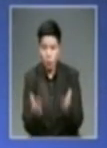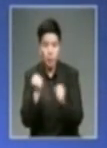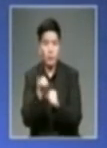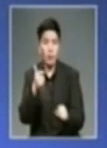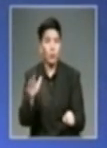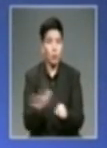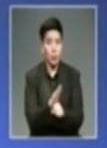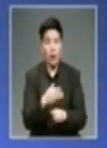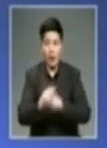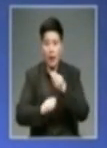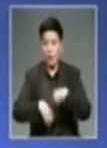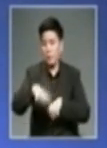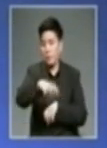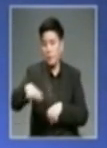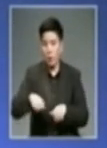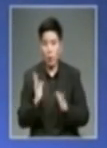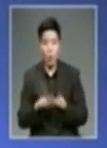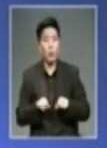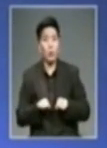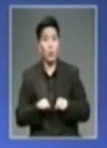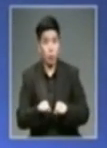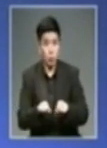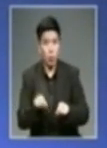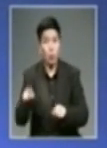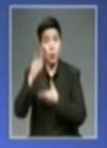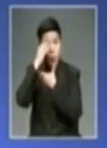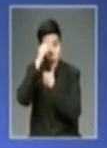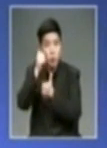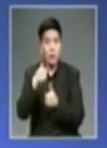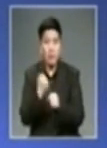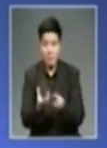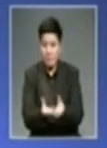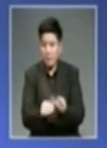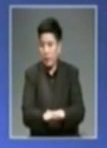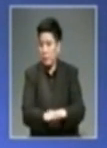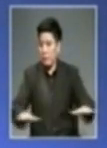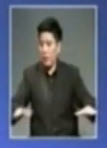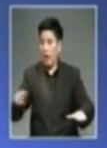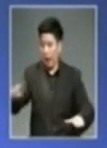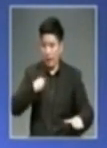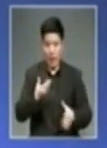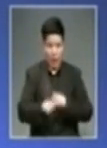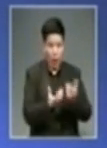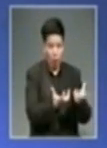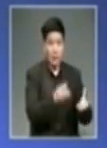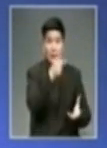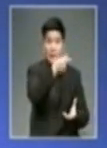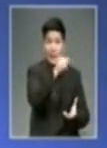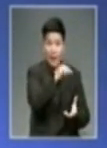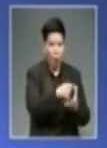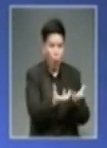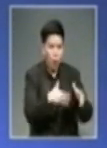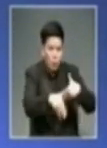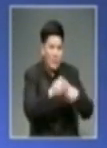ได้รวมมือกับห้างสรรพสินค้าซูเปอร์มาร์เก็ตที่สนใจจัดมีพื้นที่จำหน่ายสินค้า GI รวมทั้งการจัดกิจก